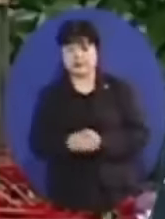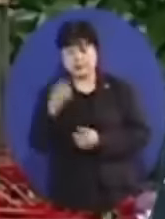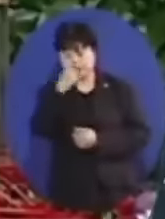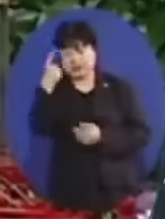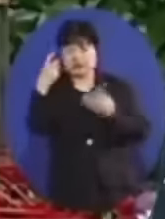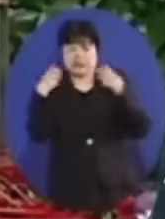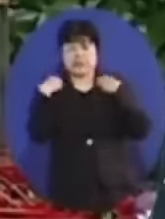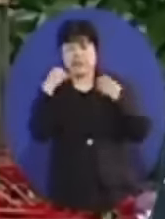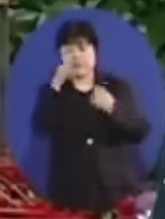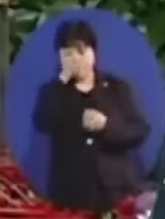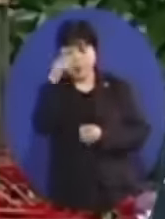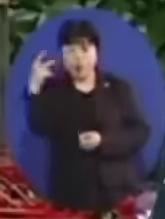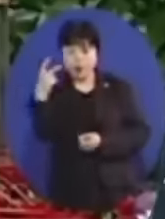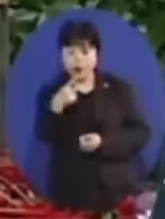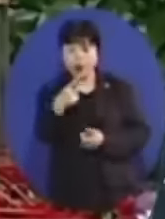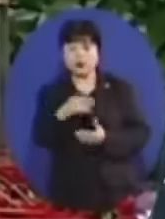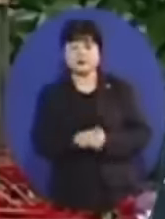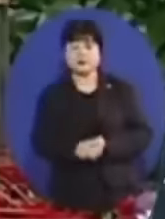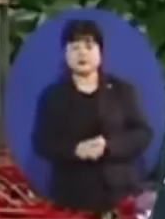것입니다.